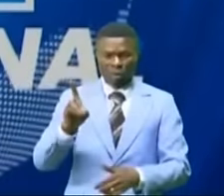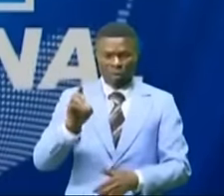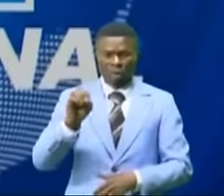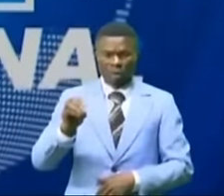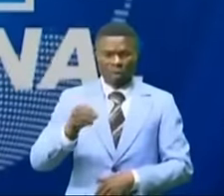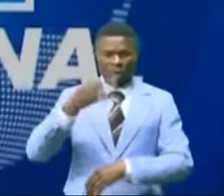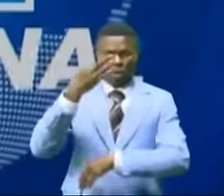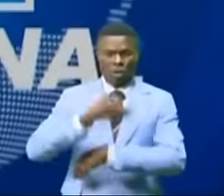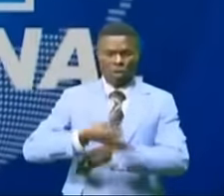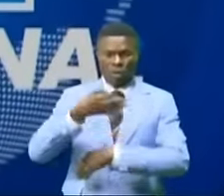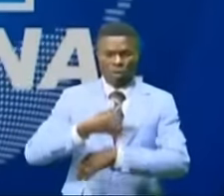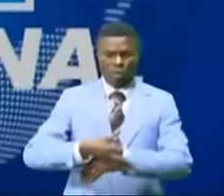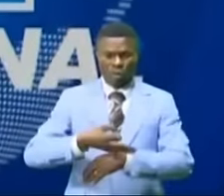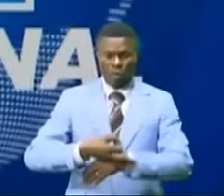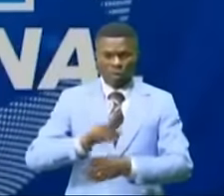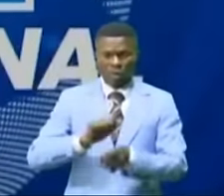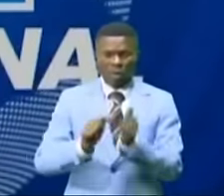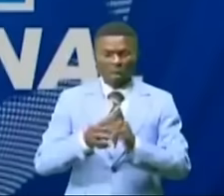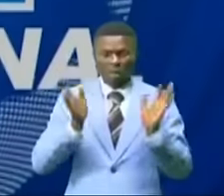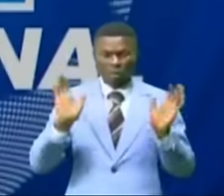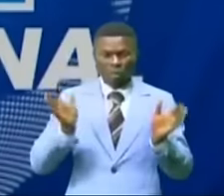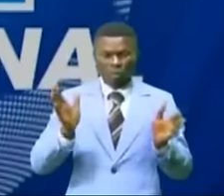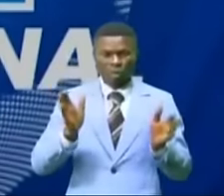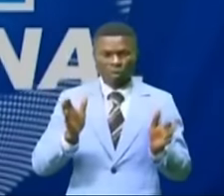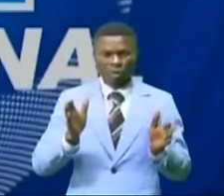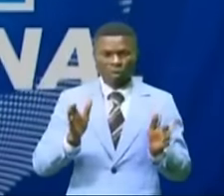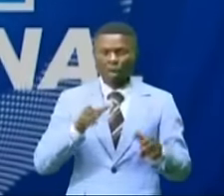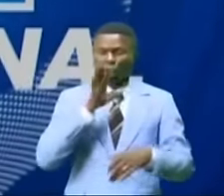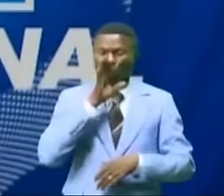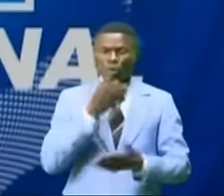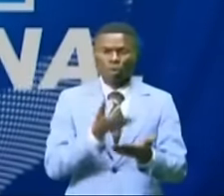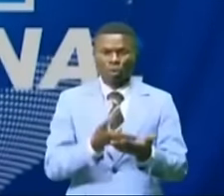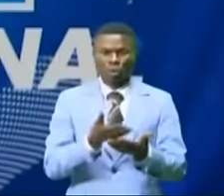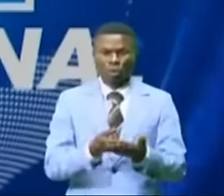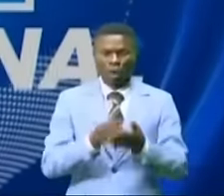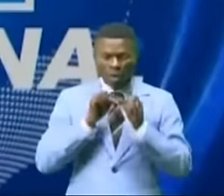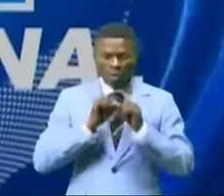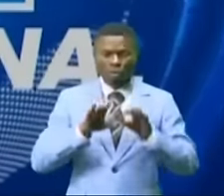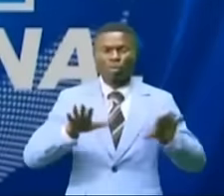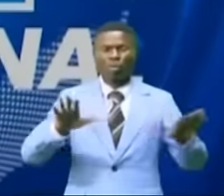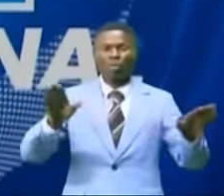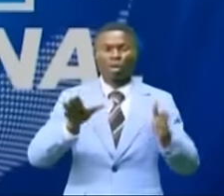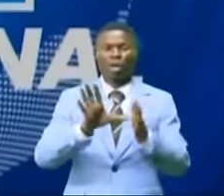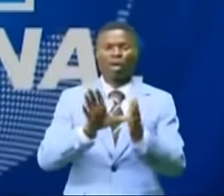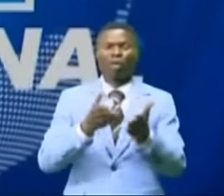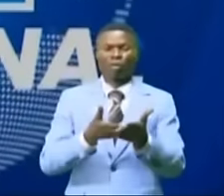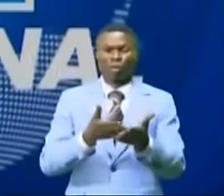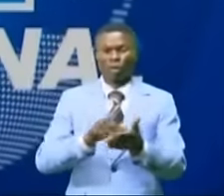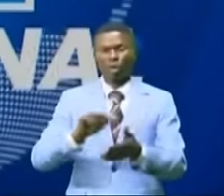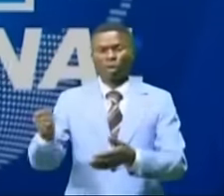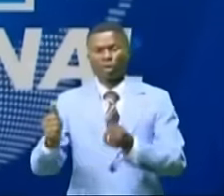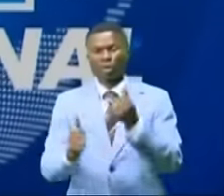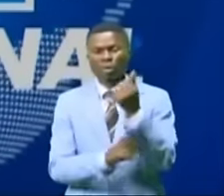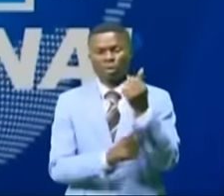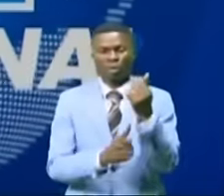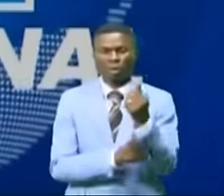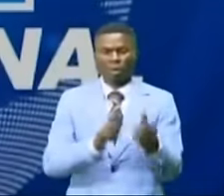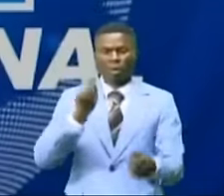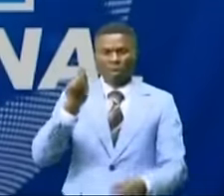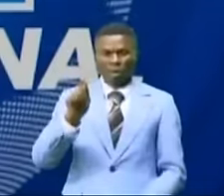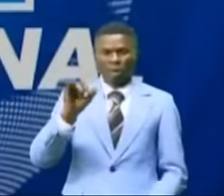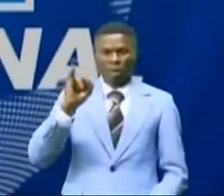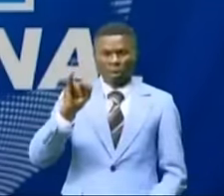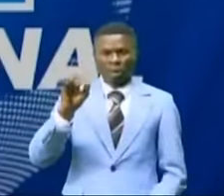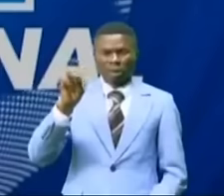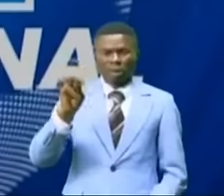face aux déclarations tapageuses et mensongères véhiculées dans cette vidéo par certains. Timothée